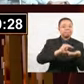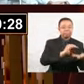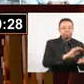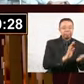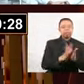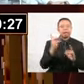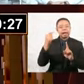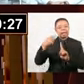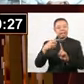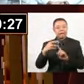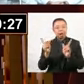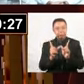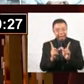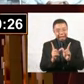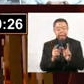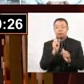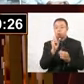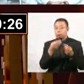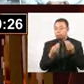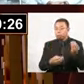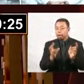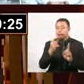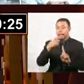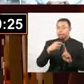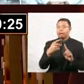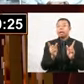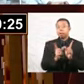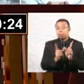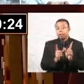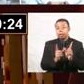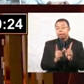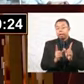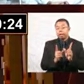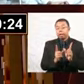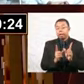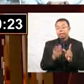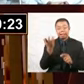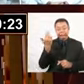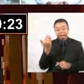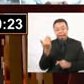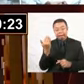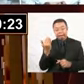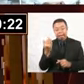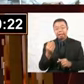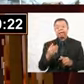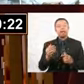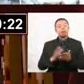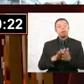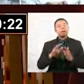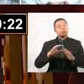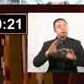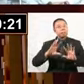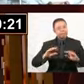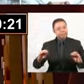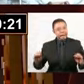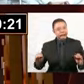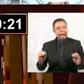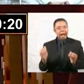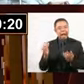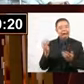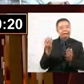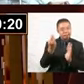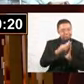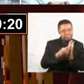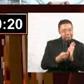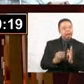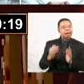rtw kepada pengurus rtw rtrw selain operasionalnya dinaikkan kami akan berikan namanya